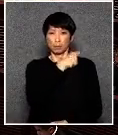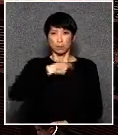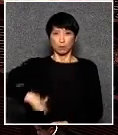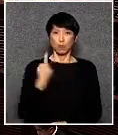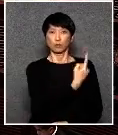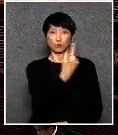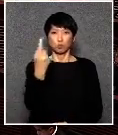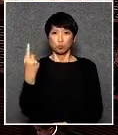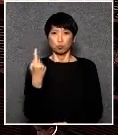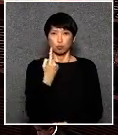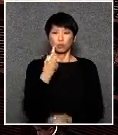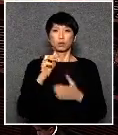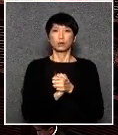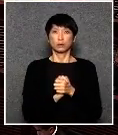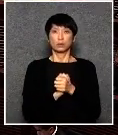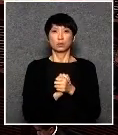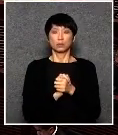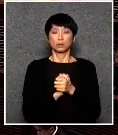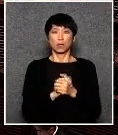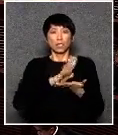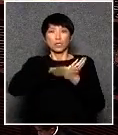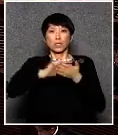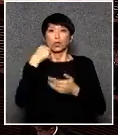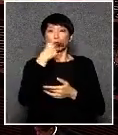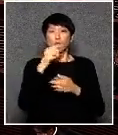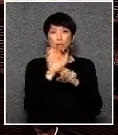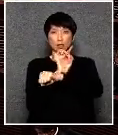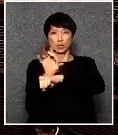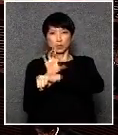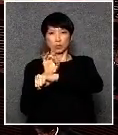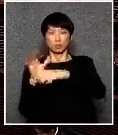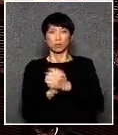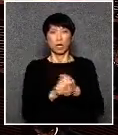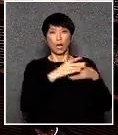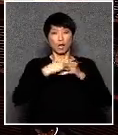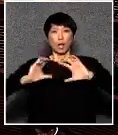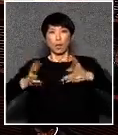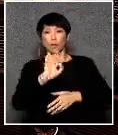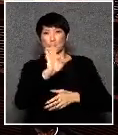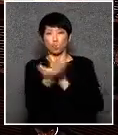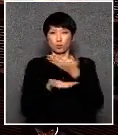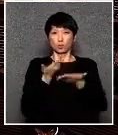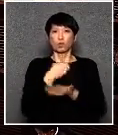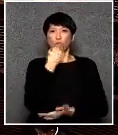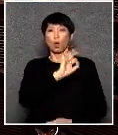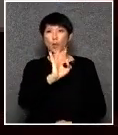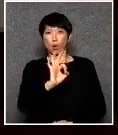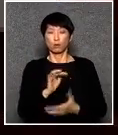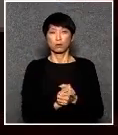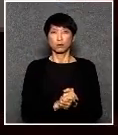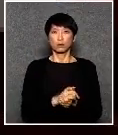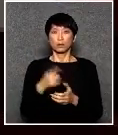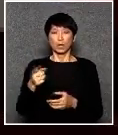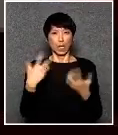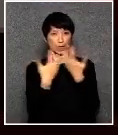總目都發言一次，又好稱職講15分鐘，冇拉布，冇重複講，你同我乘